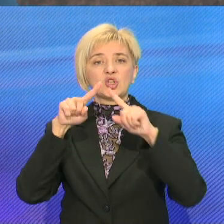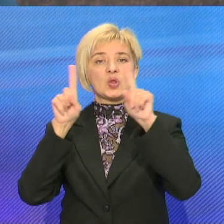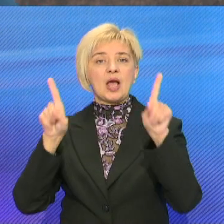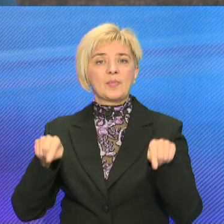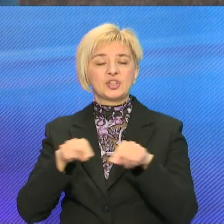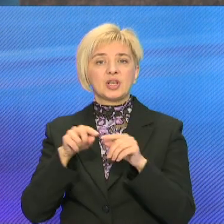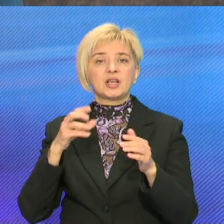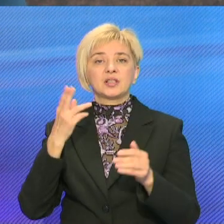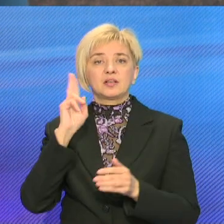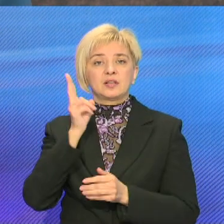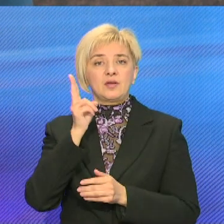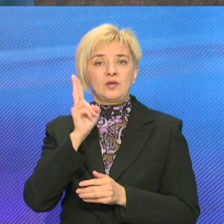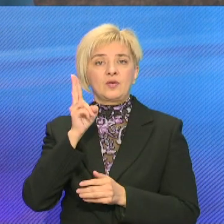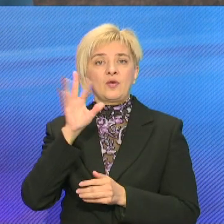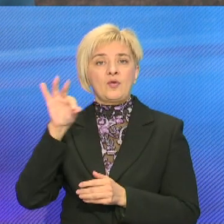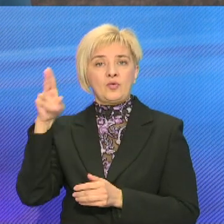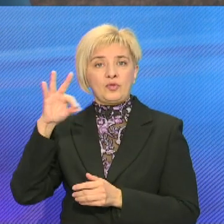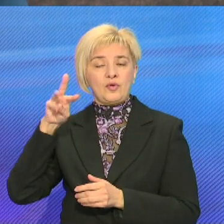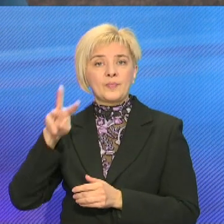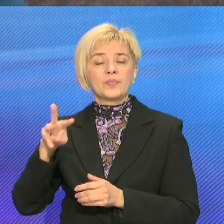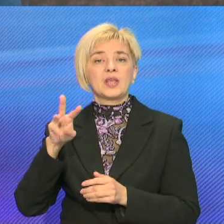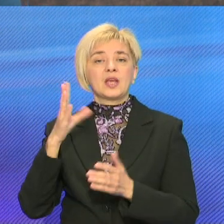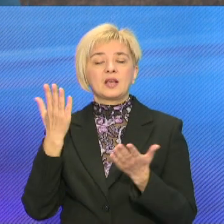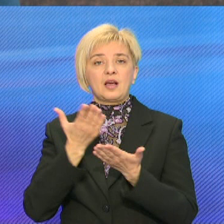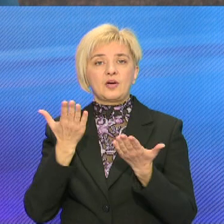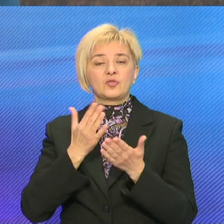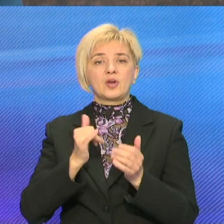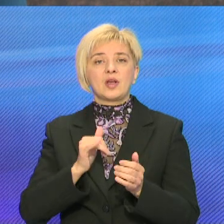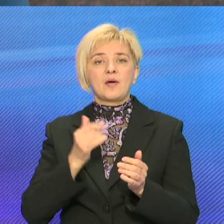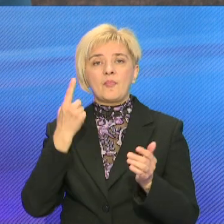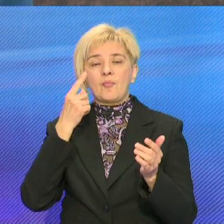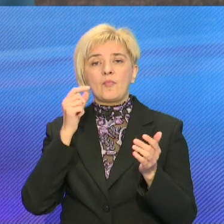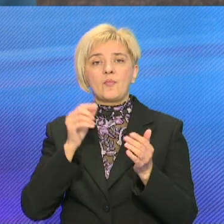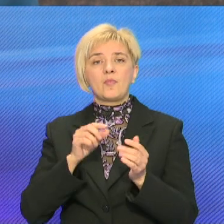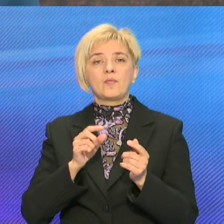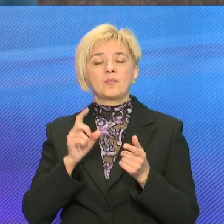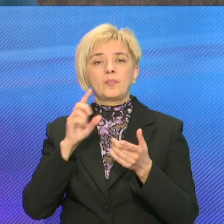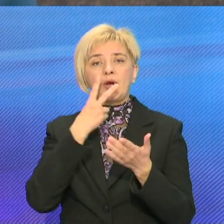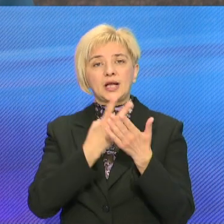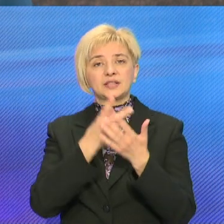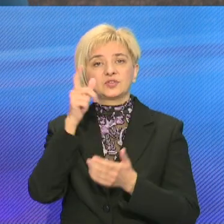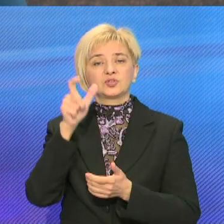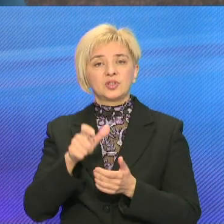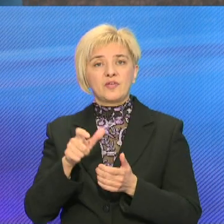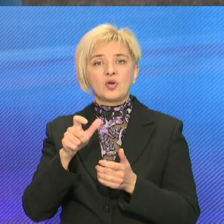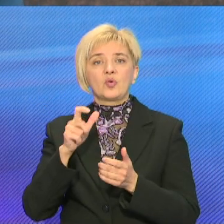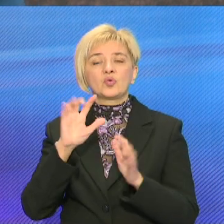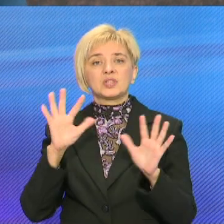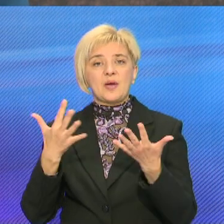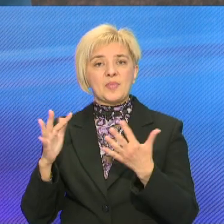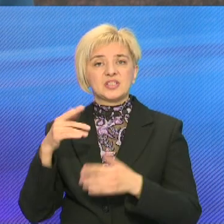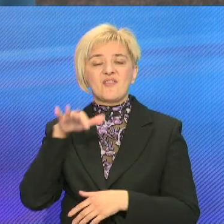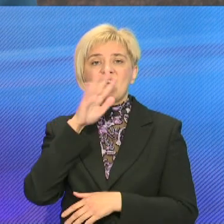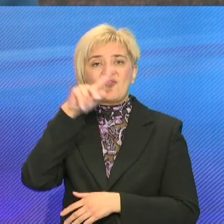которая относит человека, стоящего, собственно, на месте либо трагедии, либо того события, которое произошло в годы